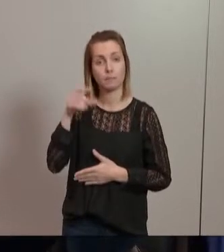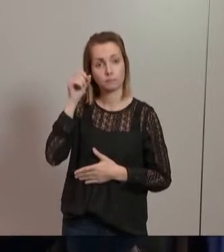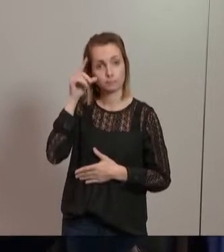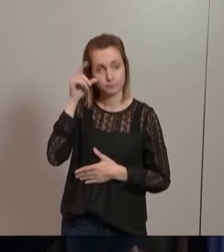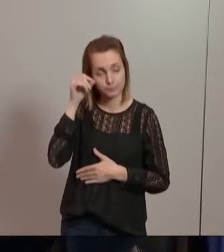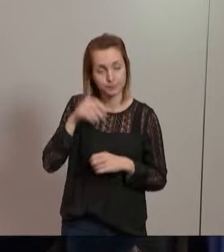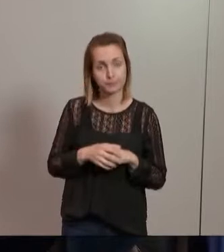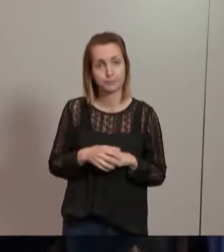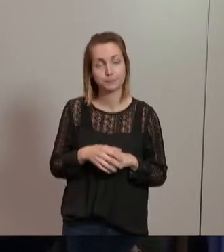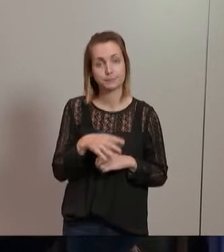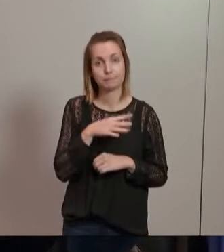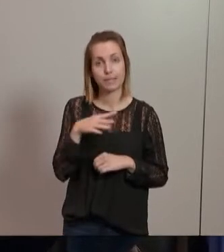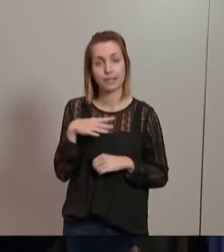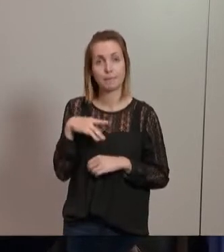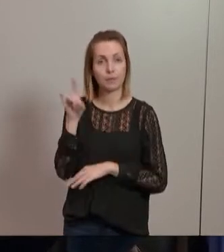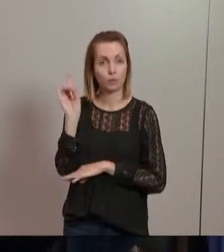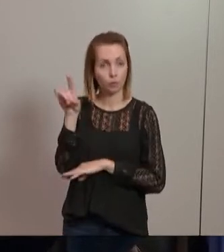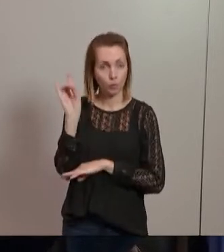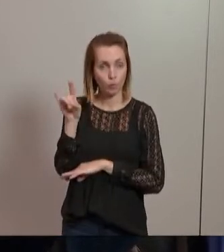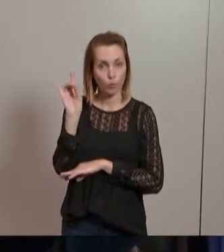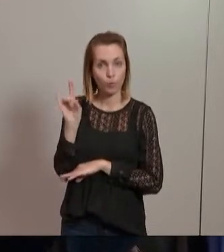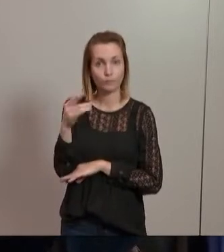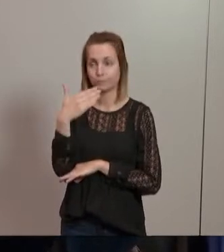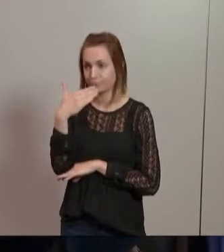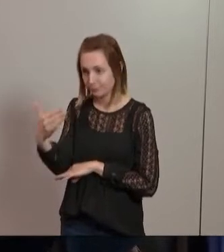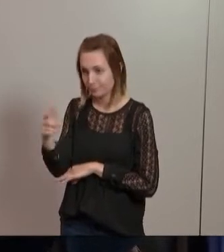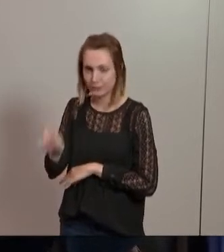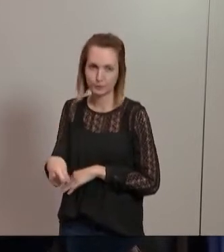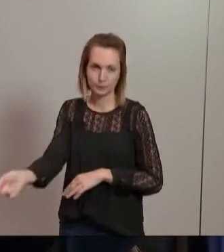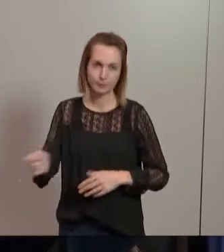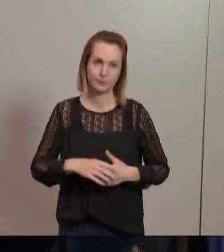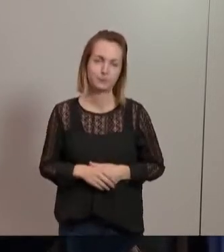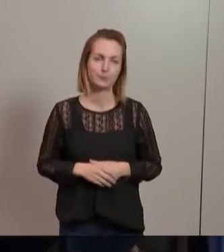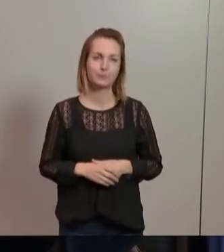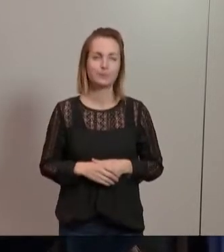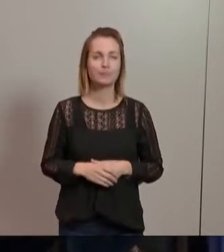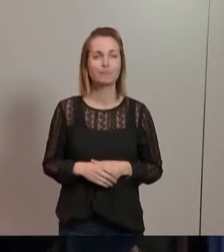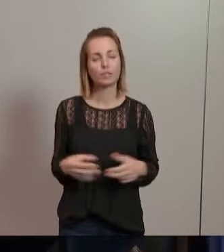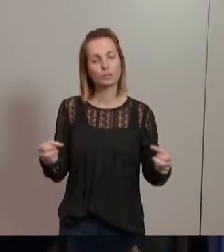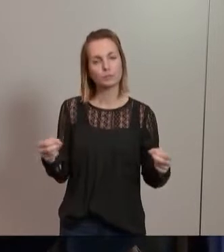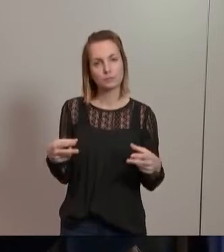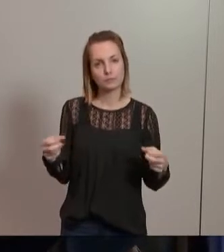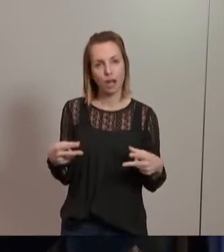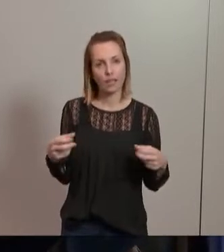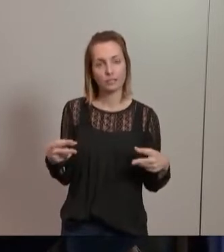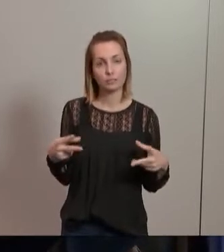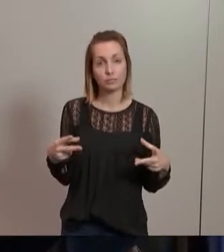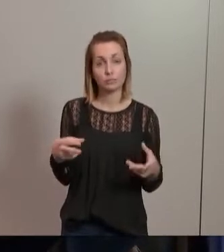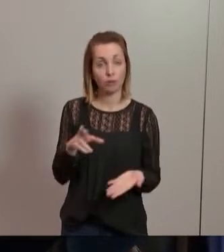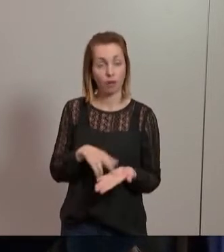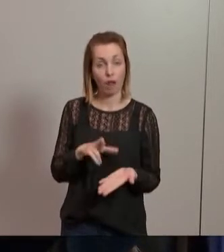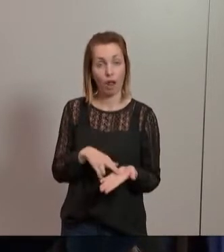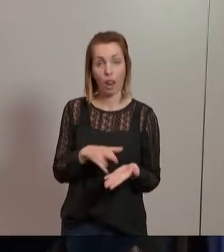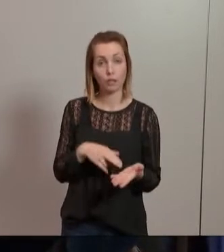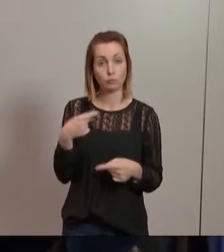Lewenberger et Hélène Defromont, que nous saluons bien évidemment. Le sous-titrage